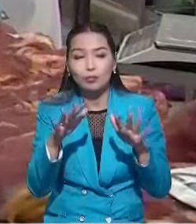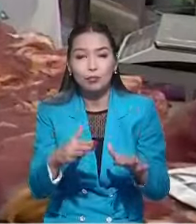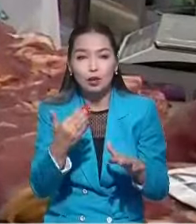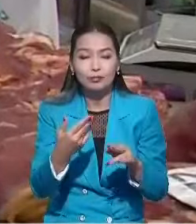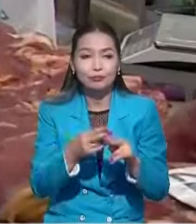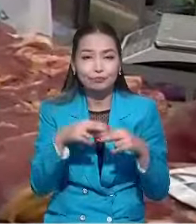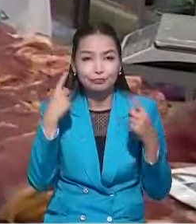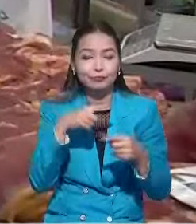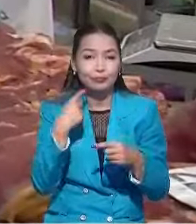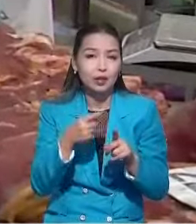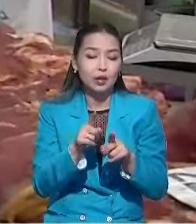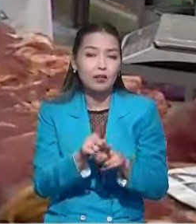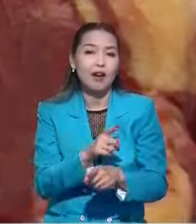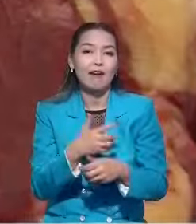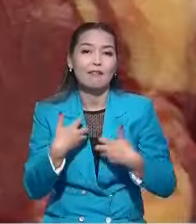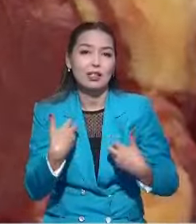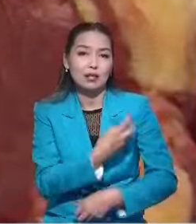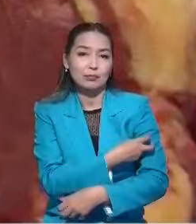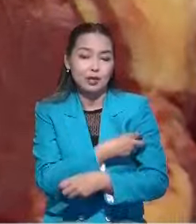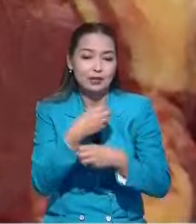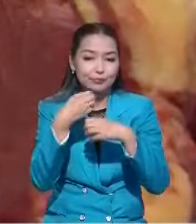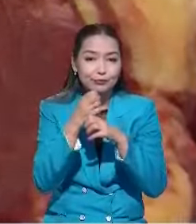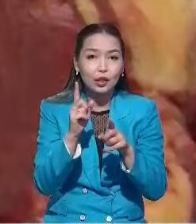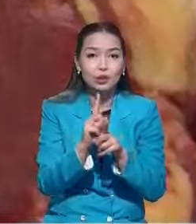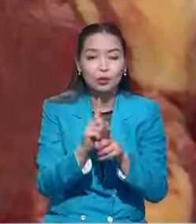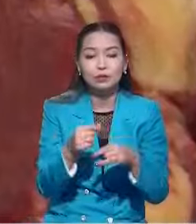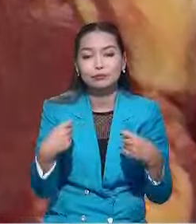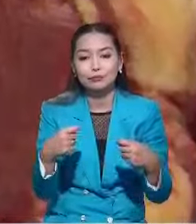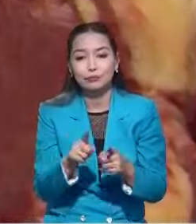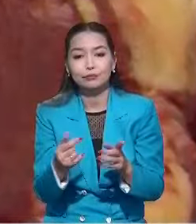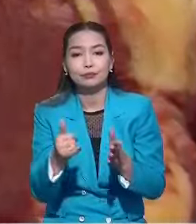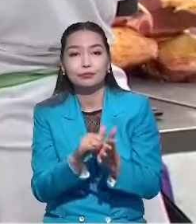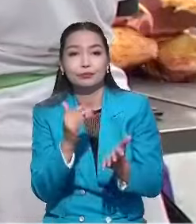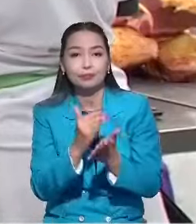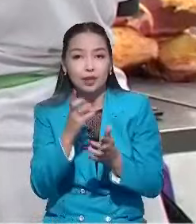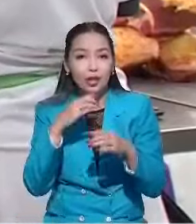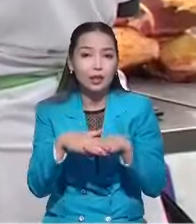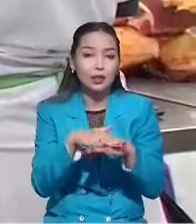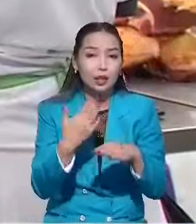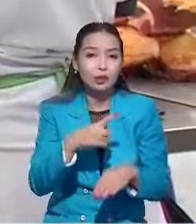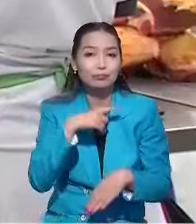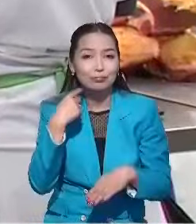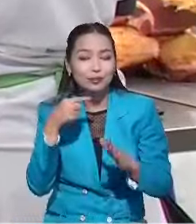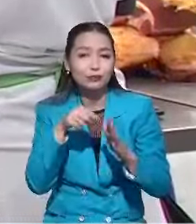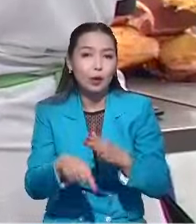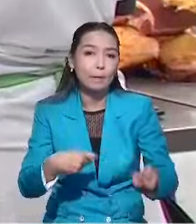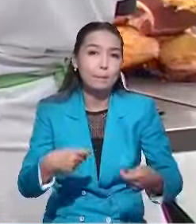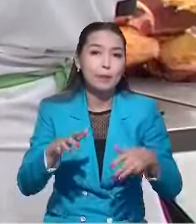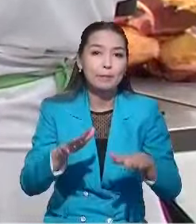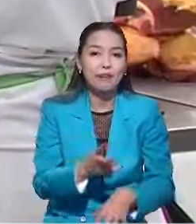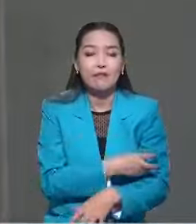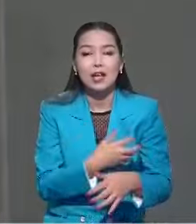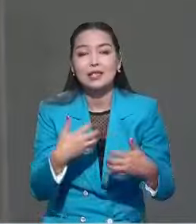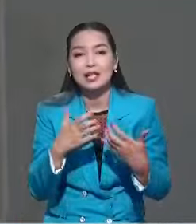ветеринарлық санитарлық сараптама зертханалары, сауда орындары қосылған. Осылайша елдегі сою және ішкі сауда объектілерінде